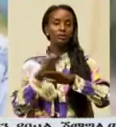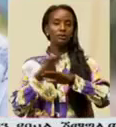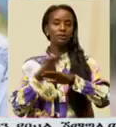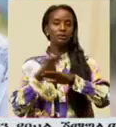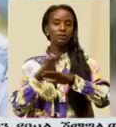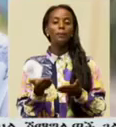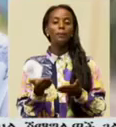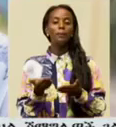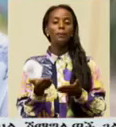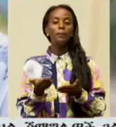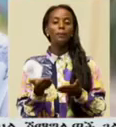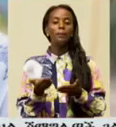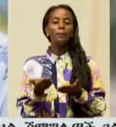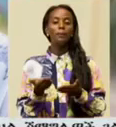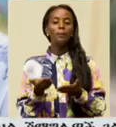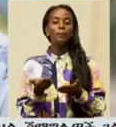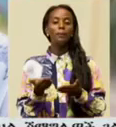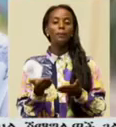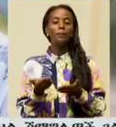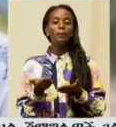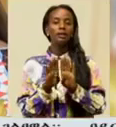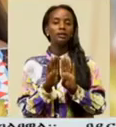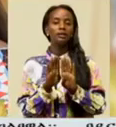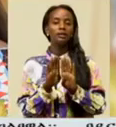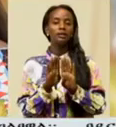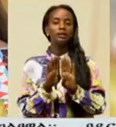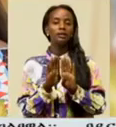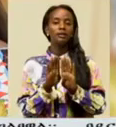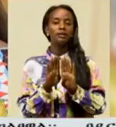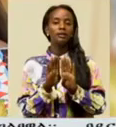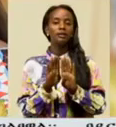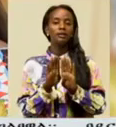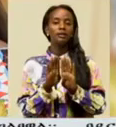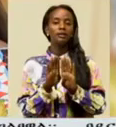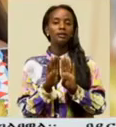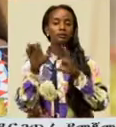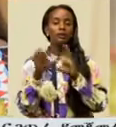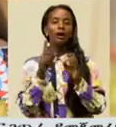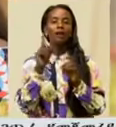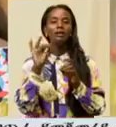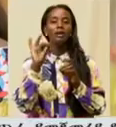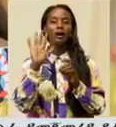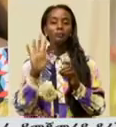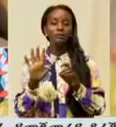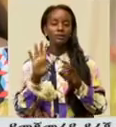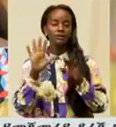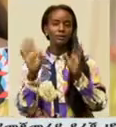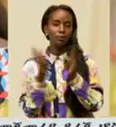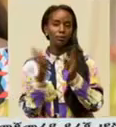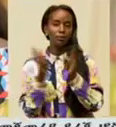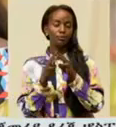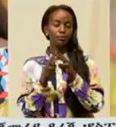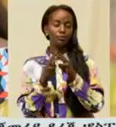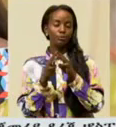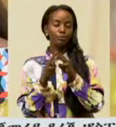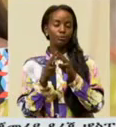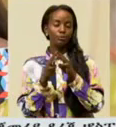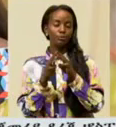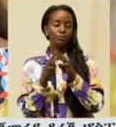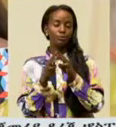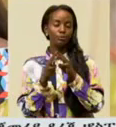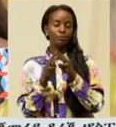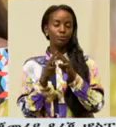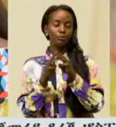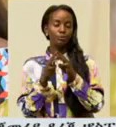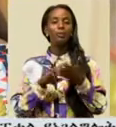ማመዘኑ እንደ ክፍተት አይተናል። የሆነን ሰው ታርጌት ሲደረግ ነው 1-5 ስብሰባ ራሱ የሚሰበሰቡት የሆነን ሰው ማለት